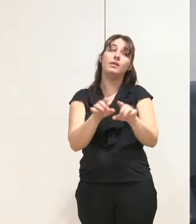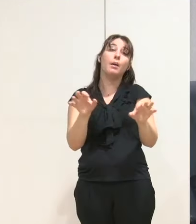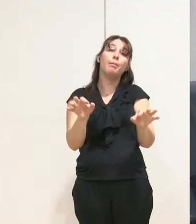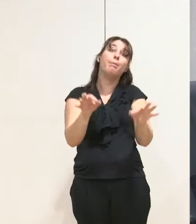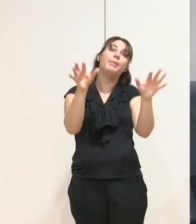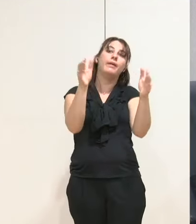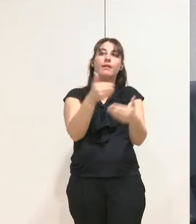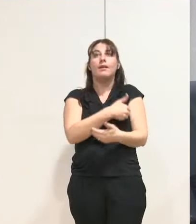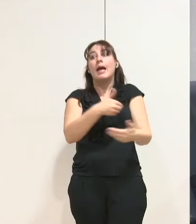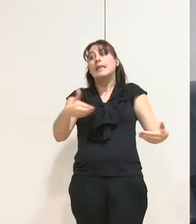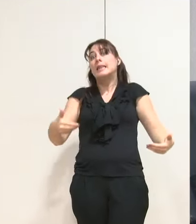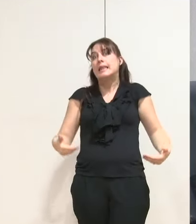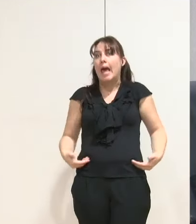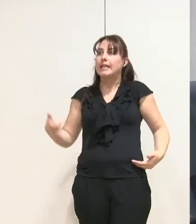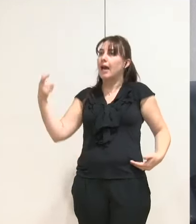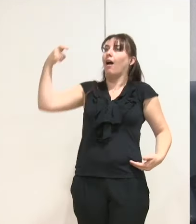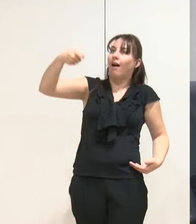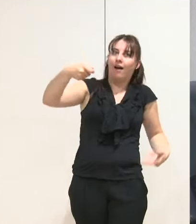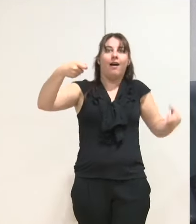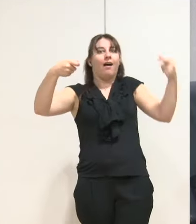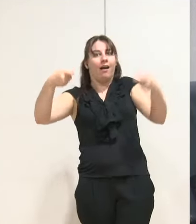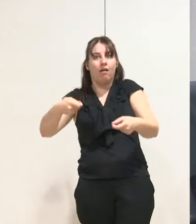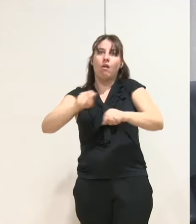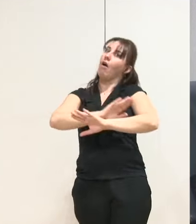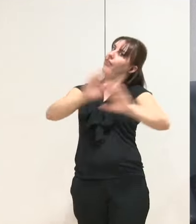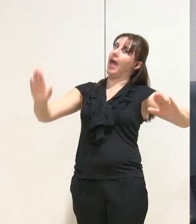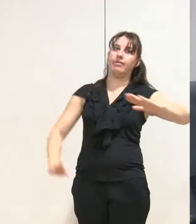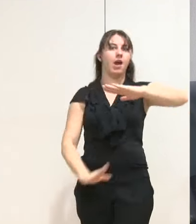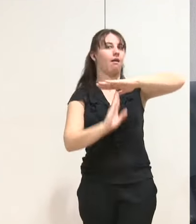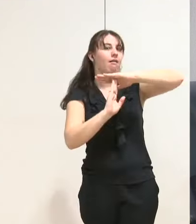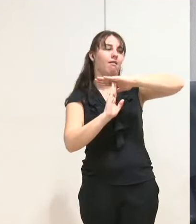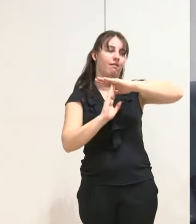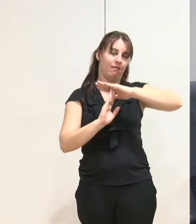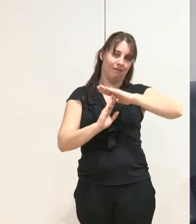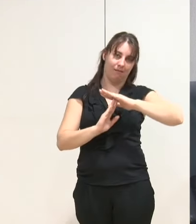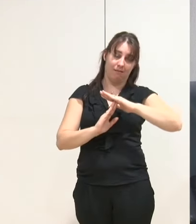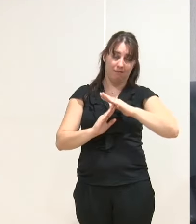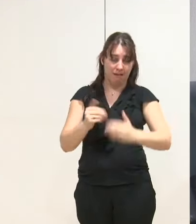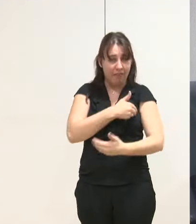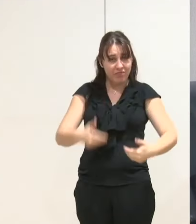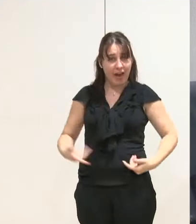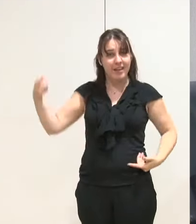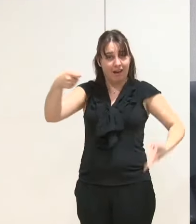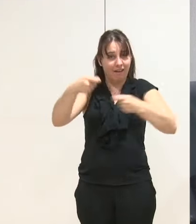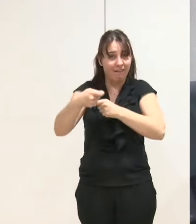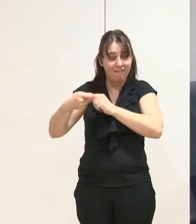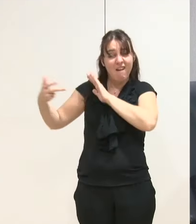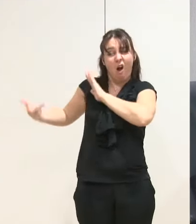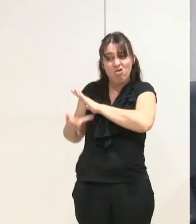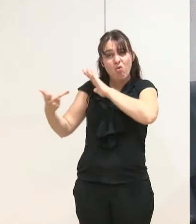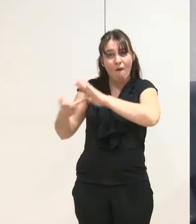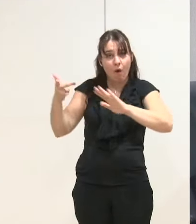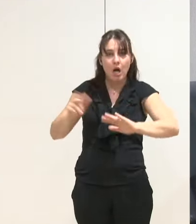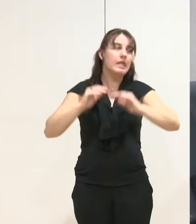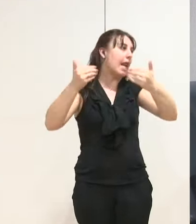dernière recapitalisation malheureusement la dernière recapitalisation c'est la troisème fois qu'on nous dit